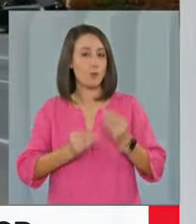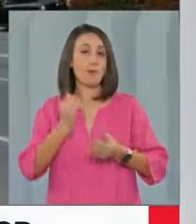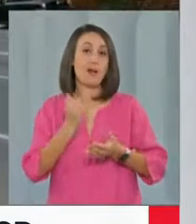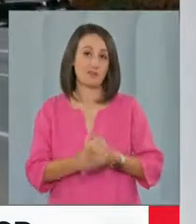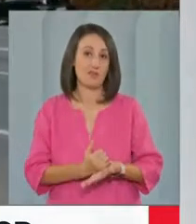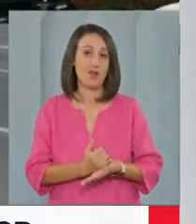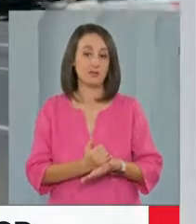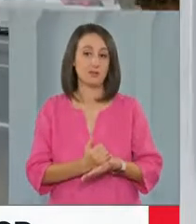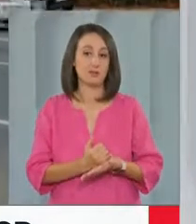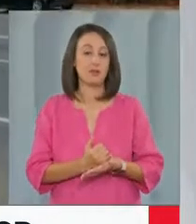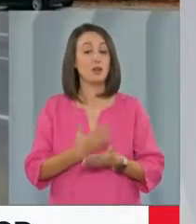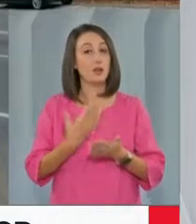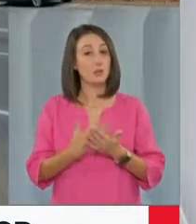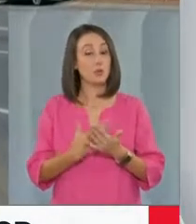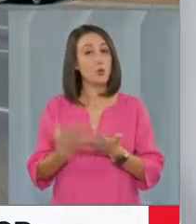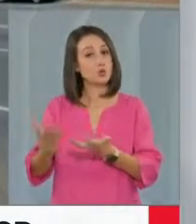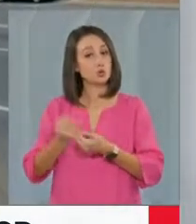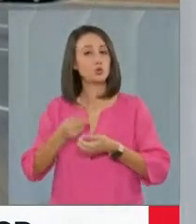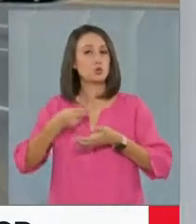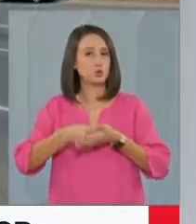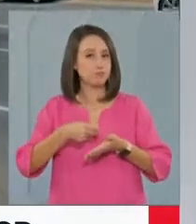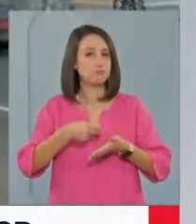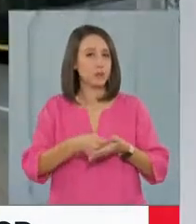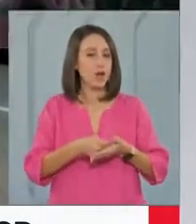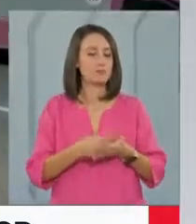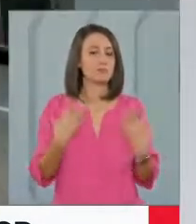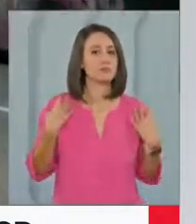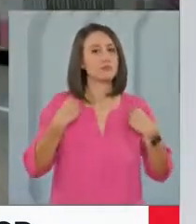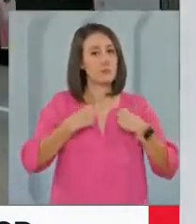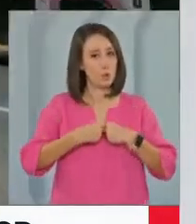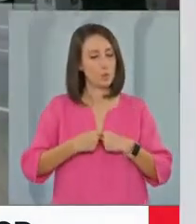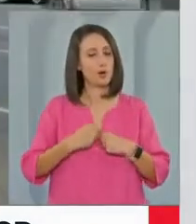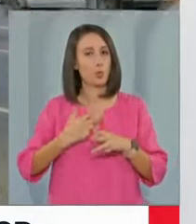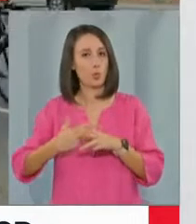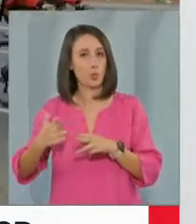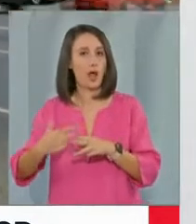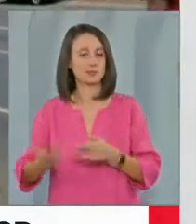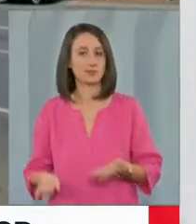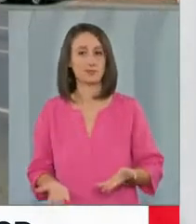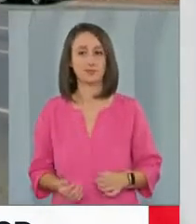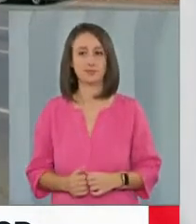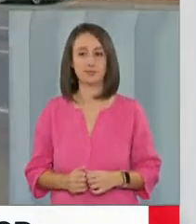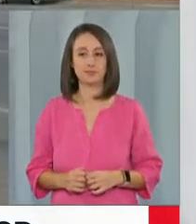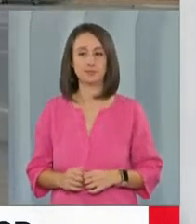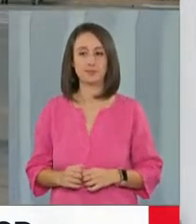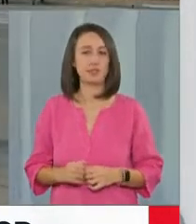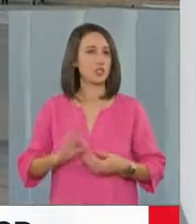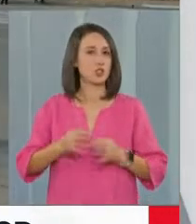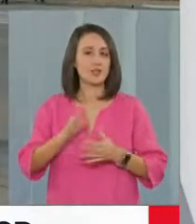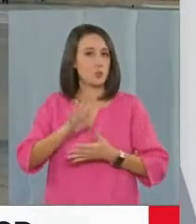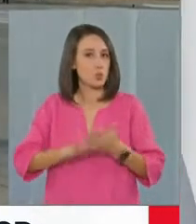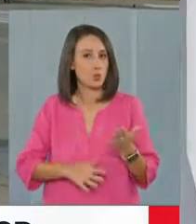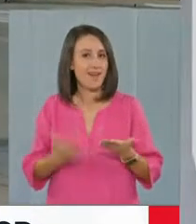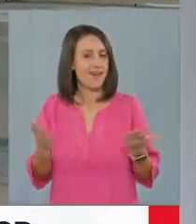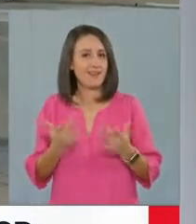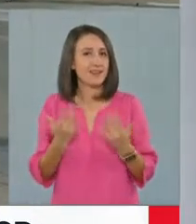reală în a-și procura sau întreține o vestimentație într-un sens sau altul, ce înseamnă murdar, care